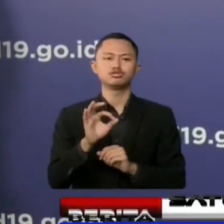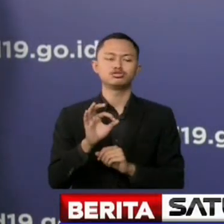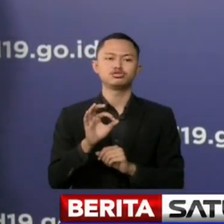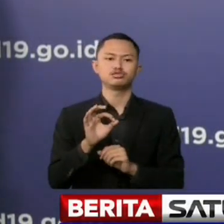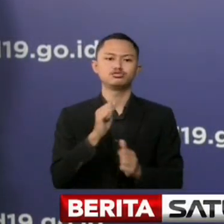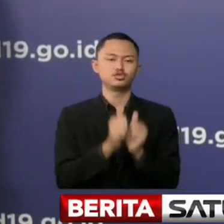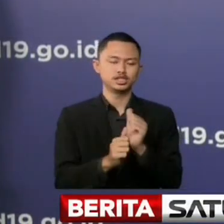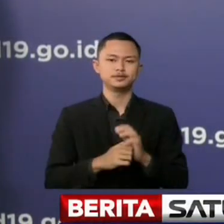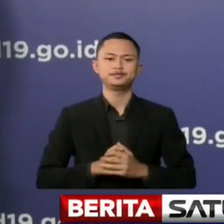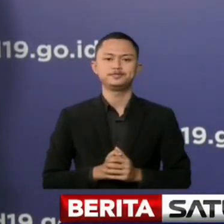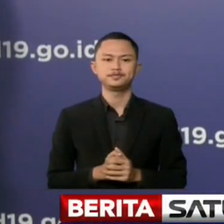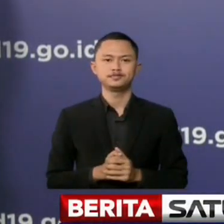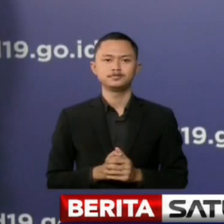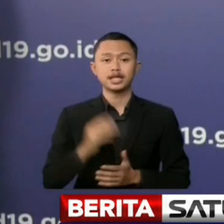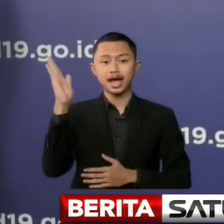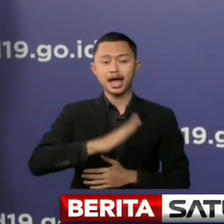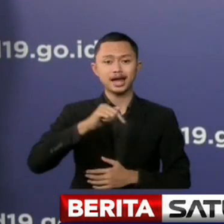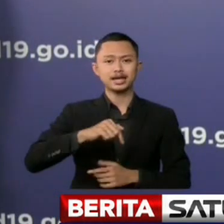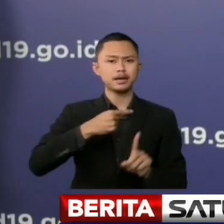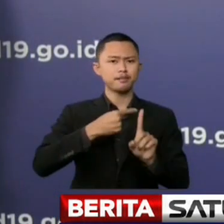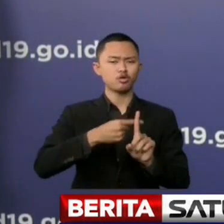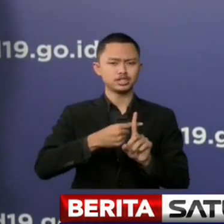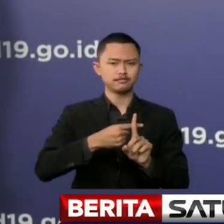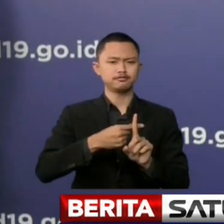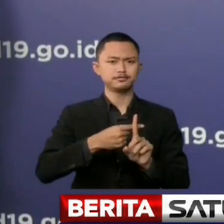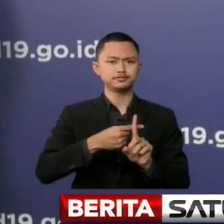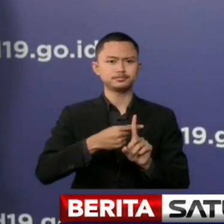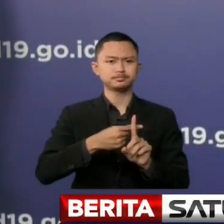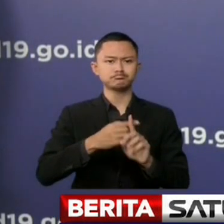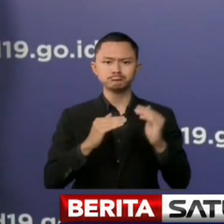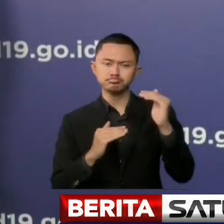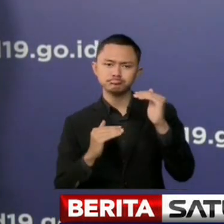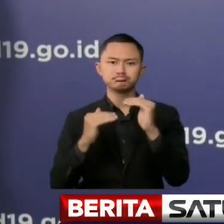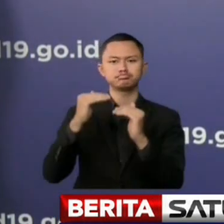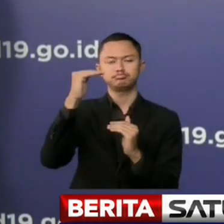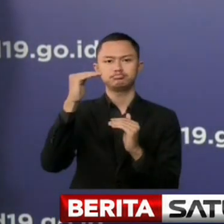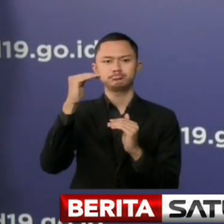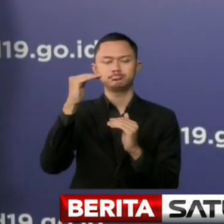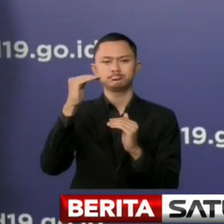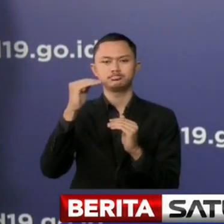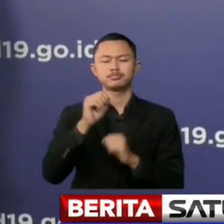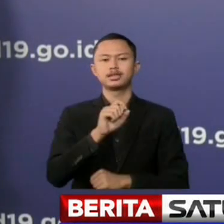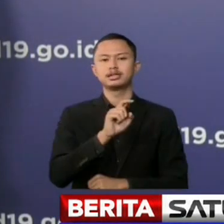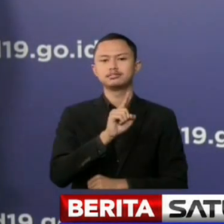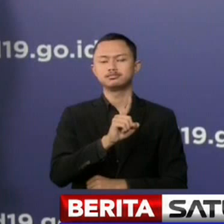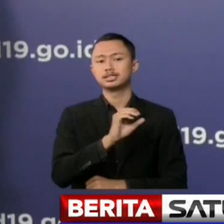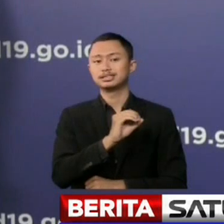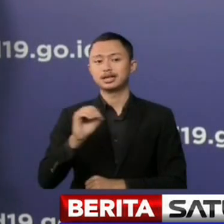spesimen hasil pemeriksaan hari ini positif meningkat sebanyak